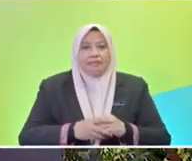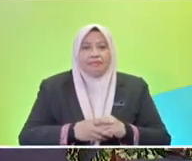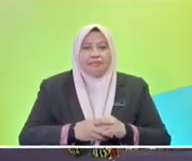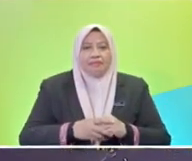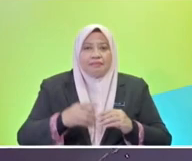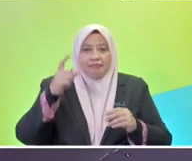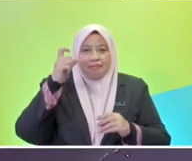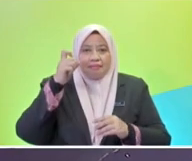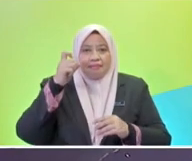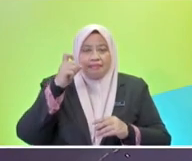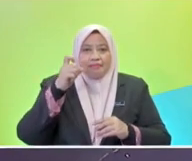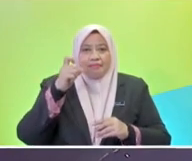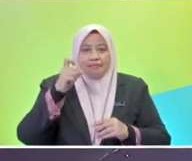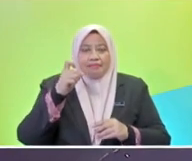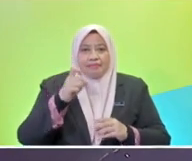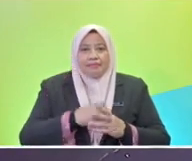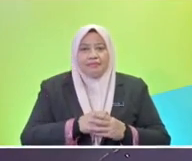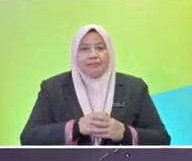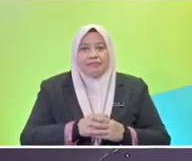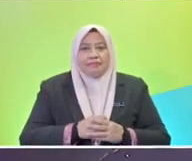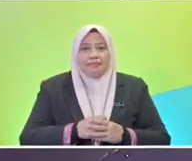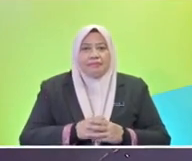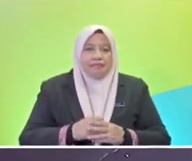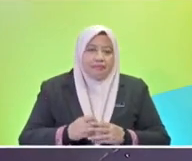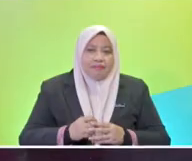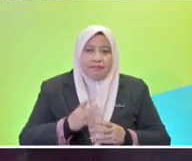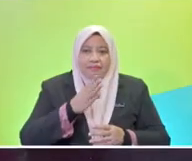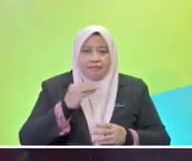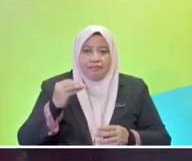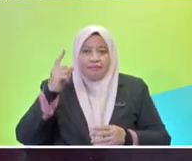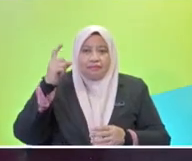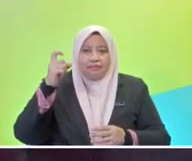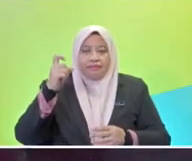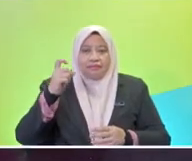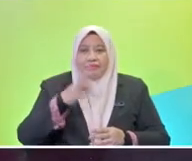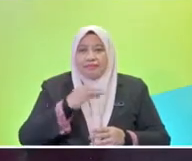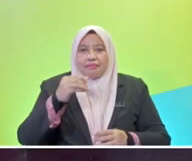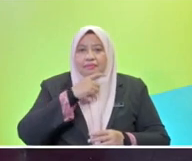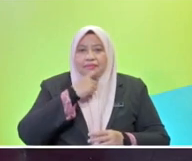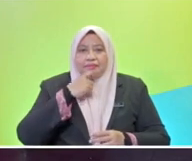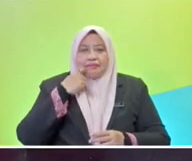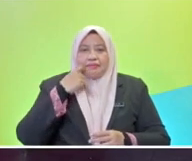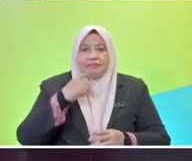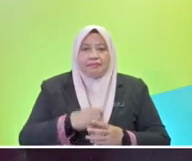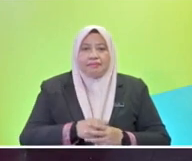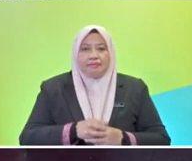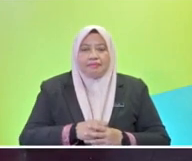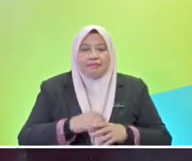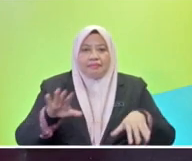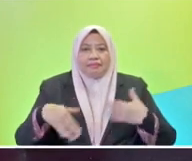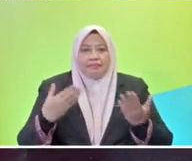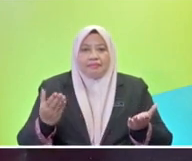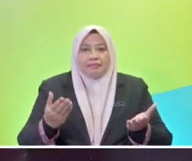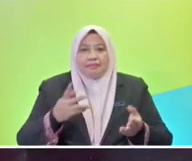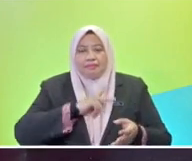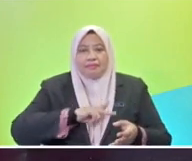Sebatang tinggallah kara. Sebatang kara, cikgu. Sebatang kara. Dia sebatang pokok yang kering, kan? Yalah, cikgu. Macam mana ni, kan? Kesian